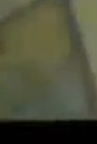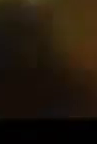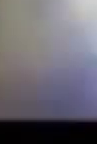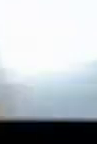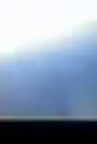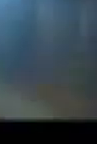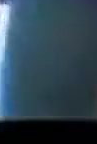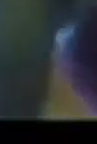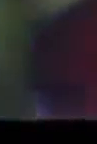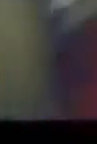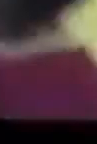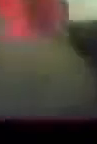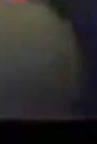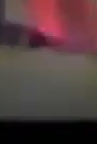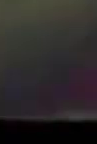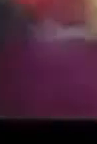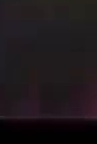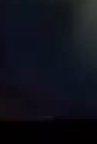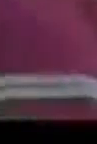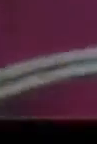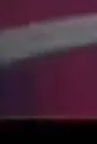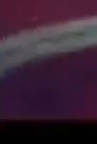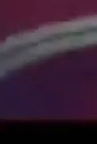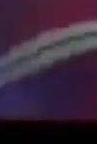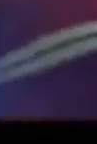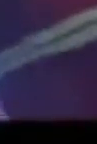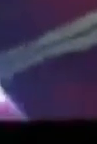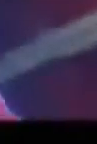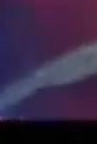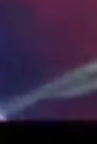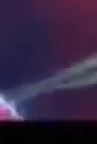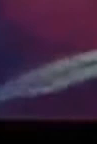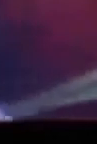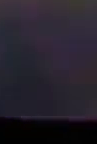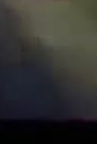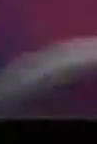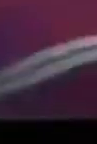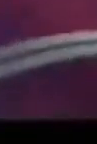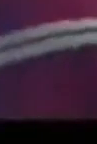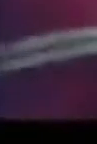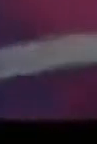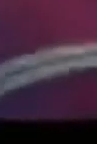על העבודה ועל זה שמנסים באמצעות התקשורת, שכולם נוהגים לקלל